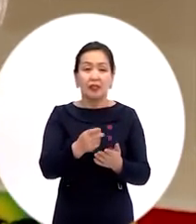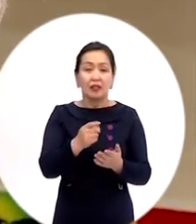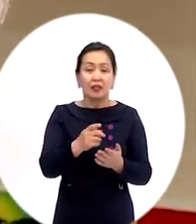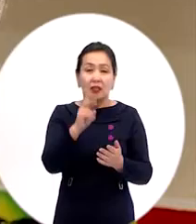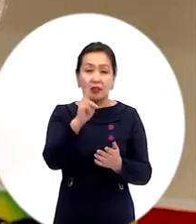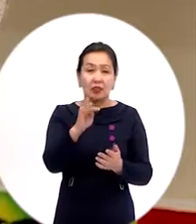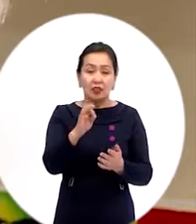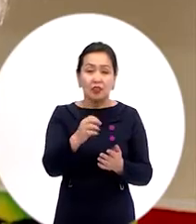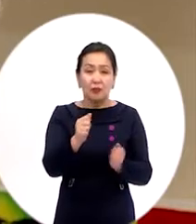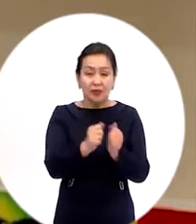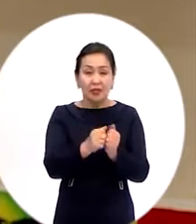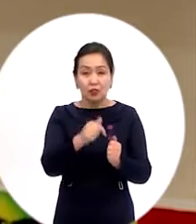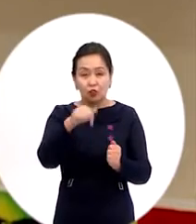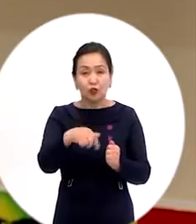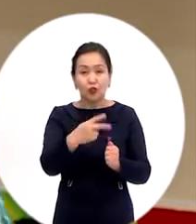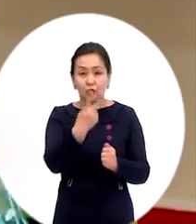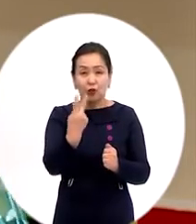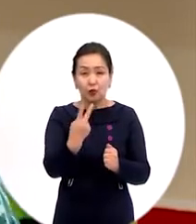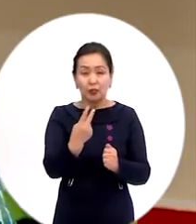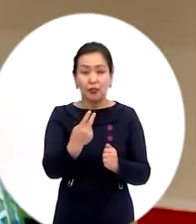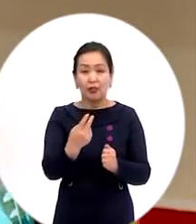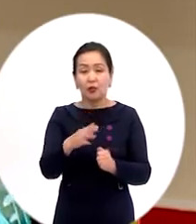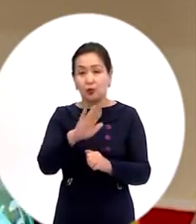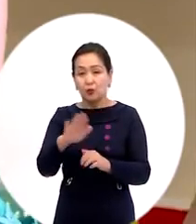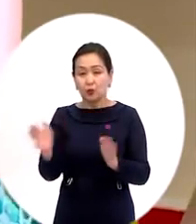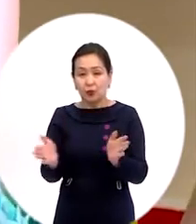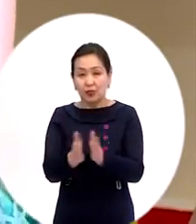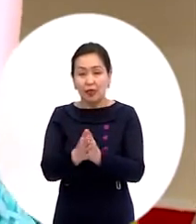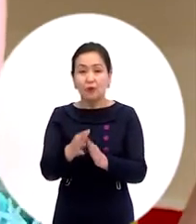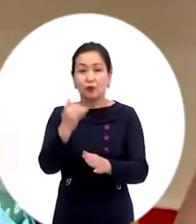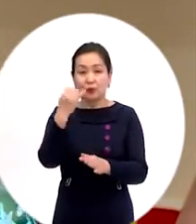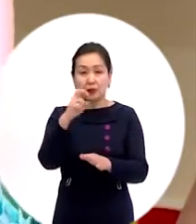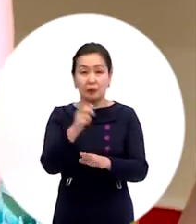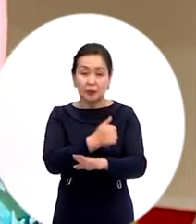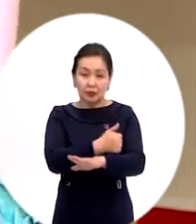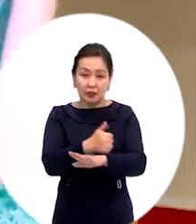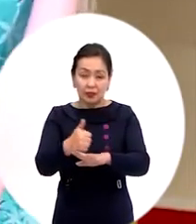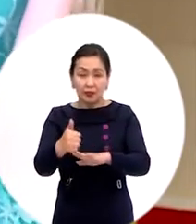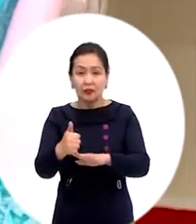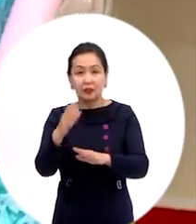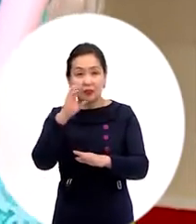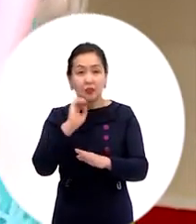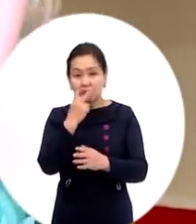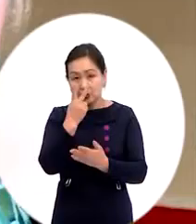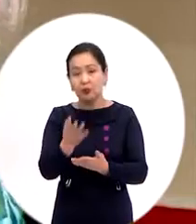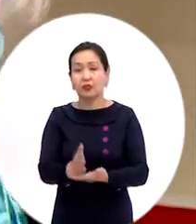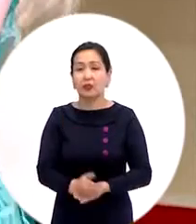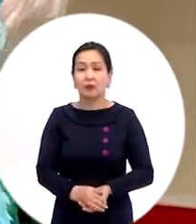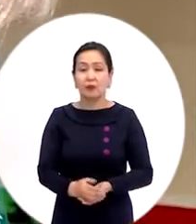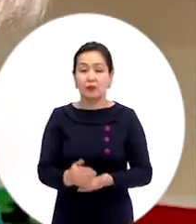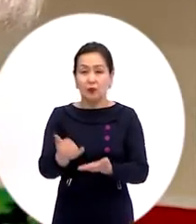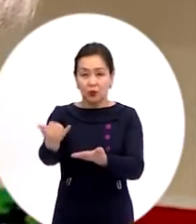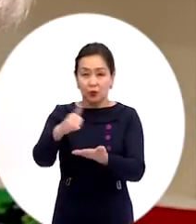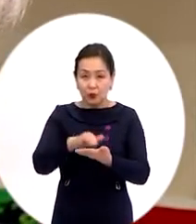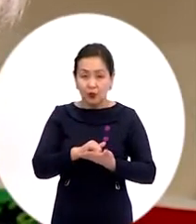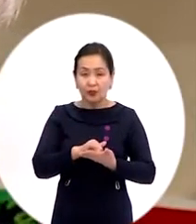найзаа, өнөөдөр хоёулаа хүүхдүүдтэй хамт Улаанбаатар хотоор аялж сонирхцгоё.